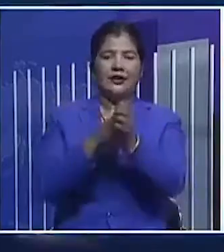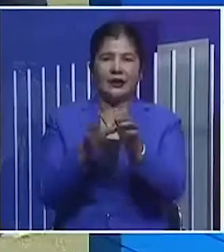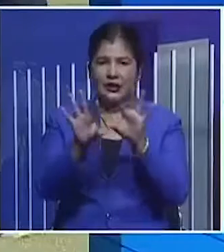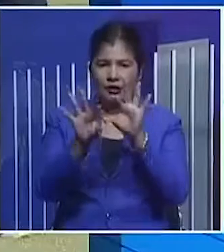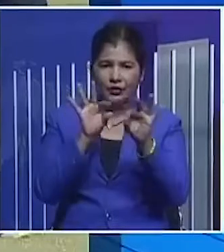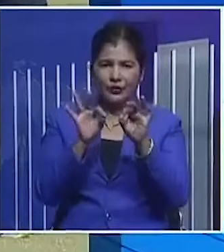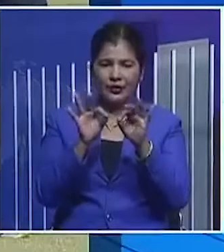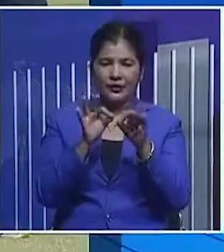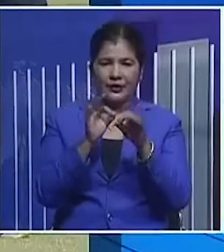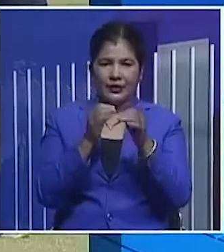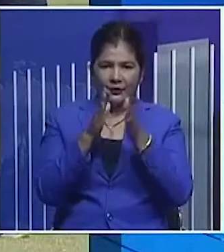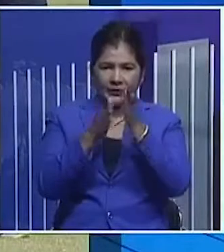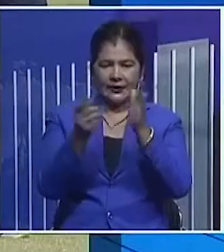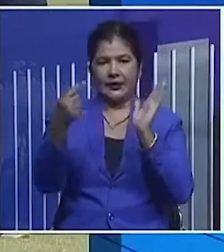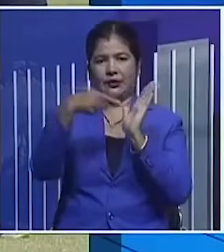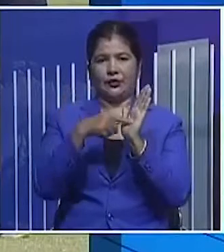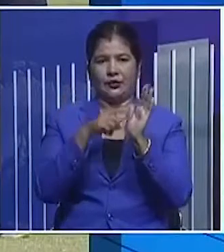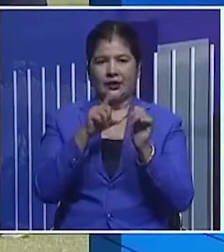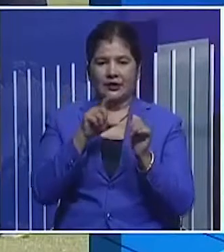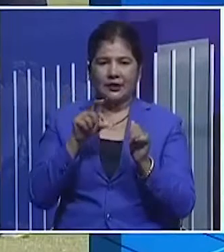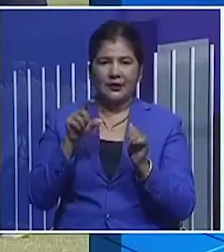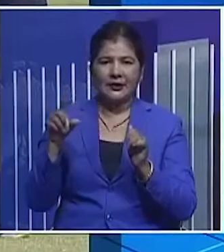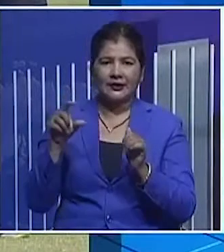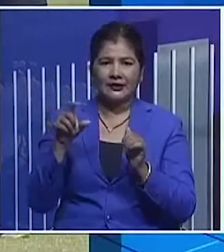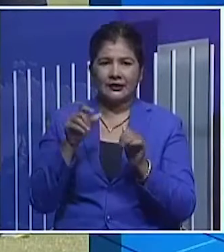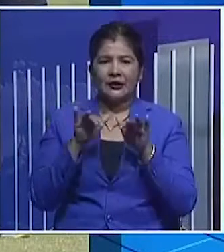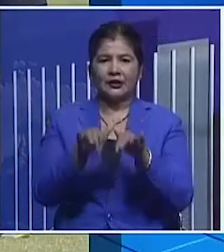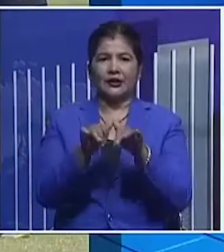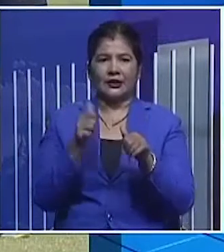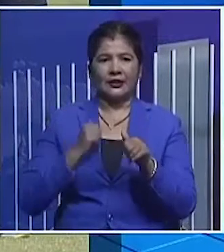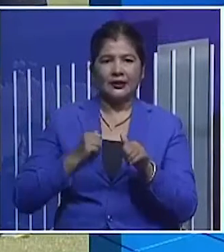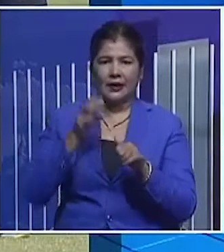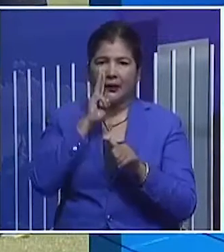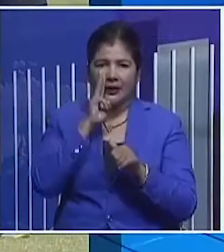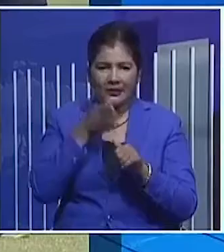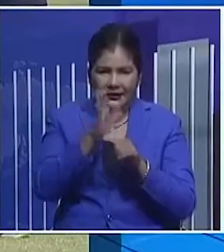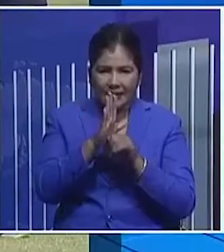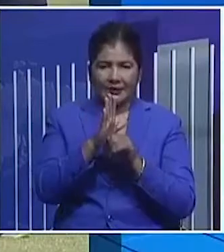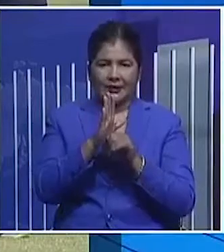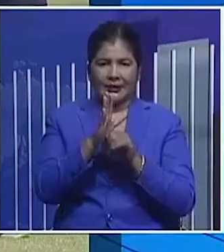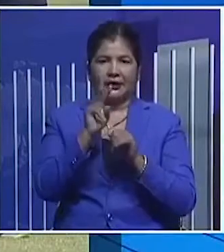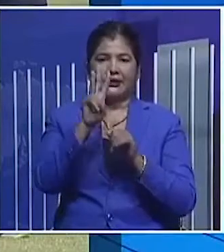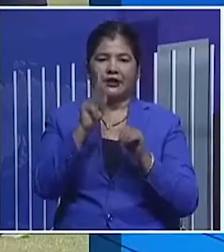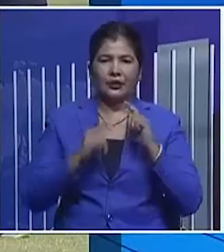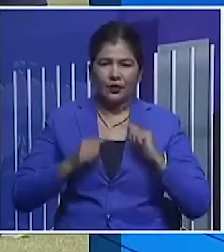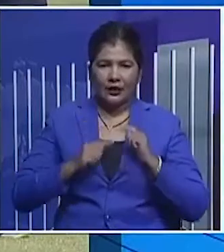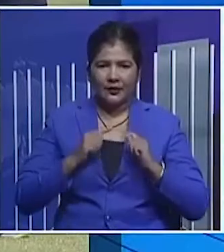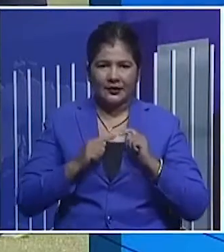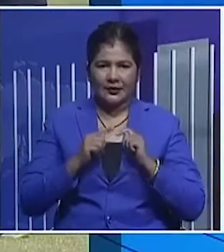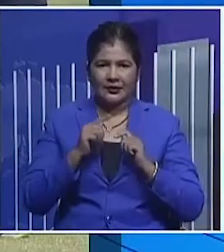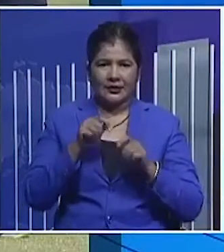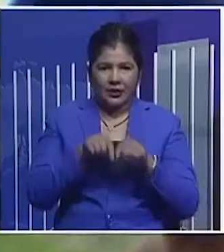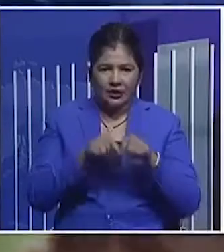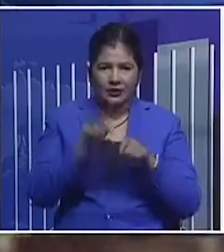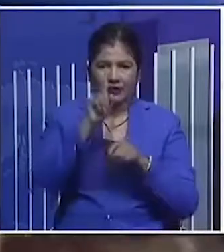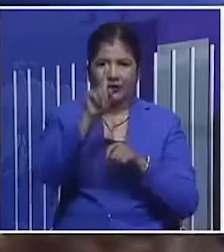शुरू। र नेपाली राष्ट्रिय क्रिकेट टीम क्यानडामा तयारी सकेसँगै आज स्कटल्यान्ड जाँदै त्रिकोणात्मक सिरिज असार 27 गतेदेखि